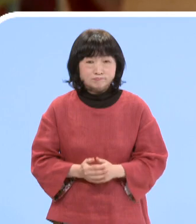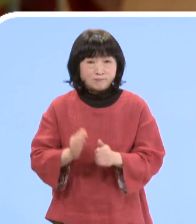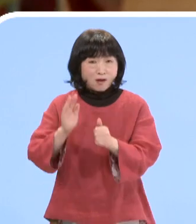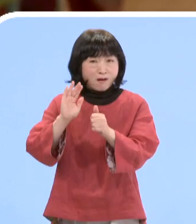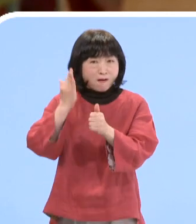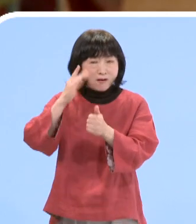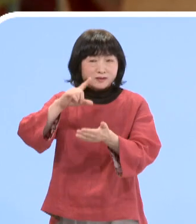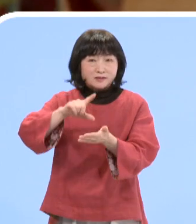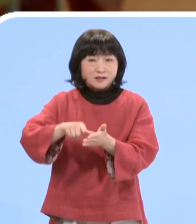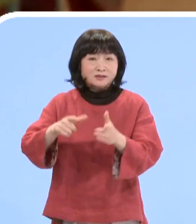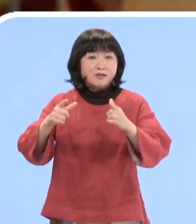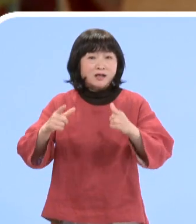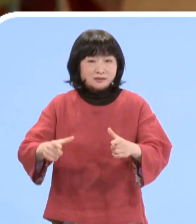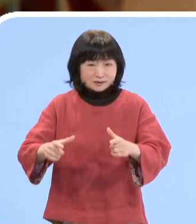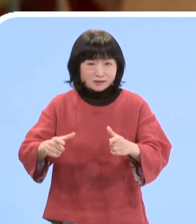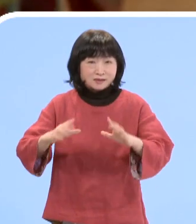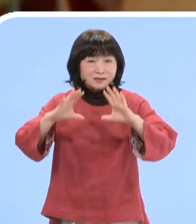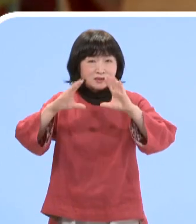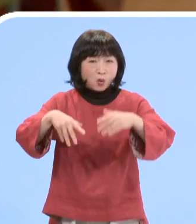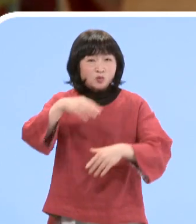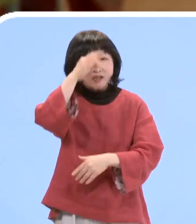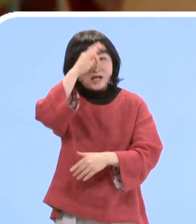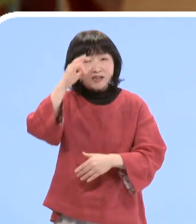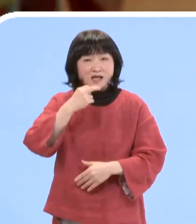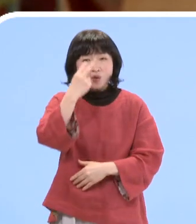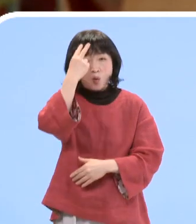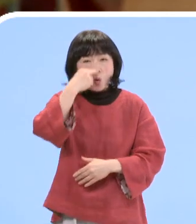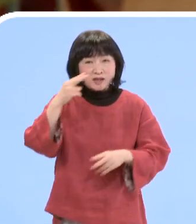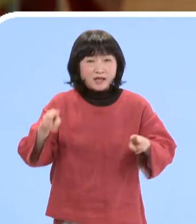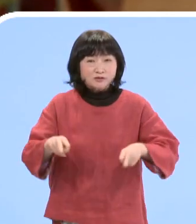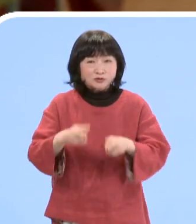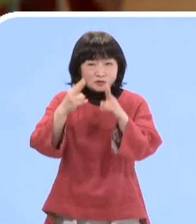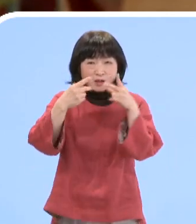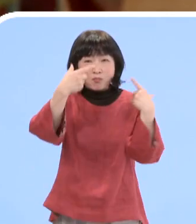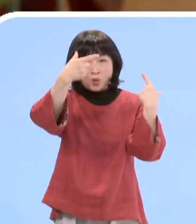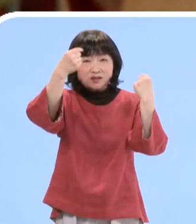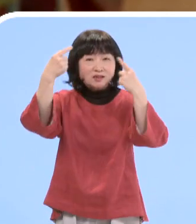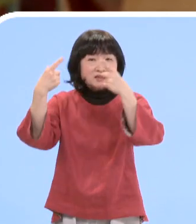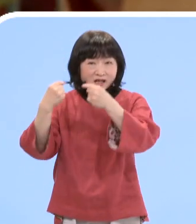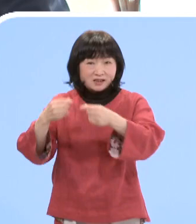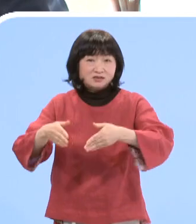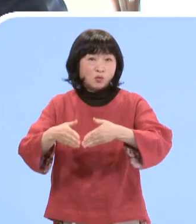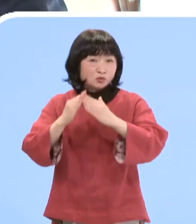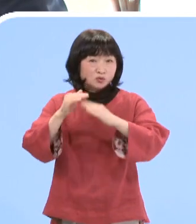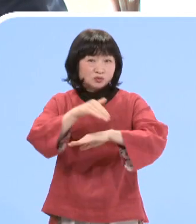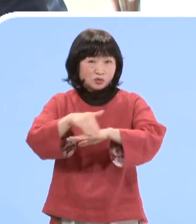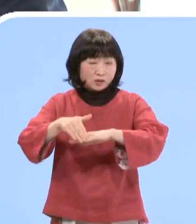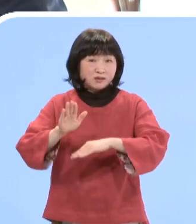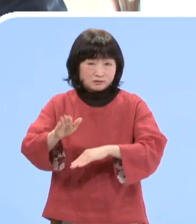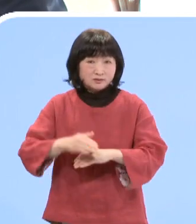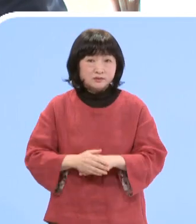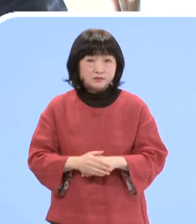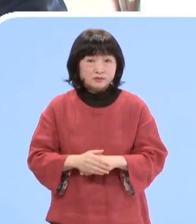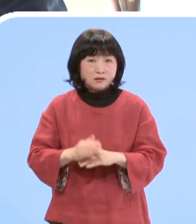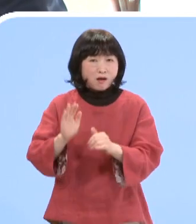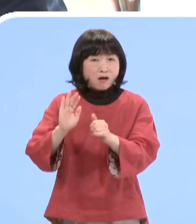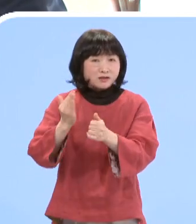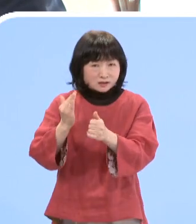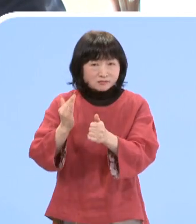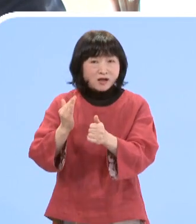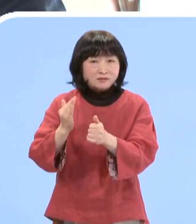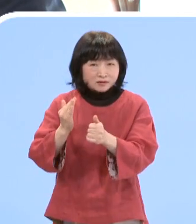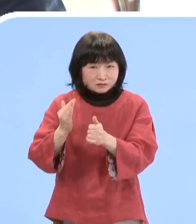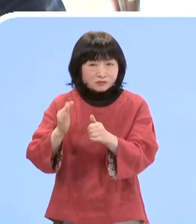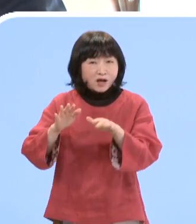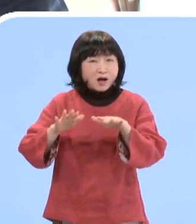に国際観光芸術専門職大学っていう大学を作ろうと、うん、田島は今まで大学が